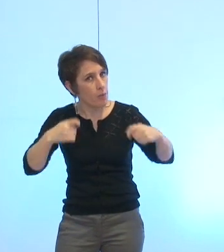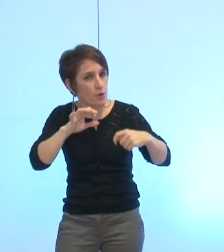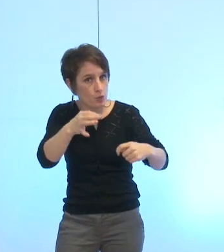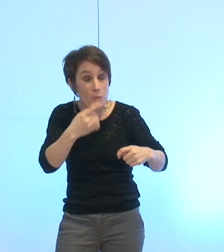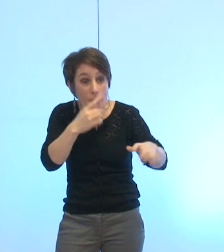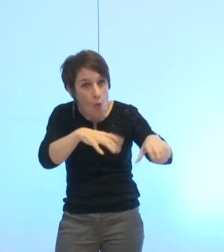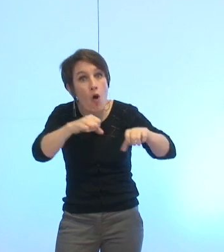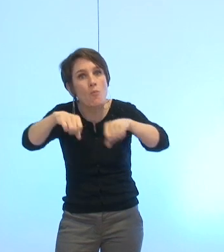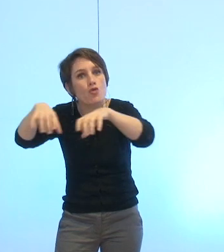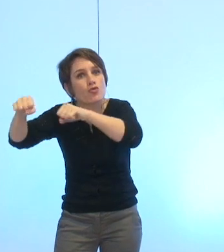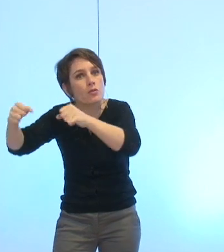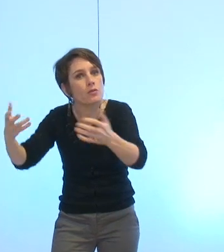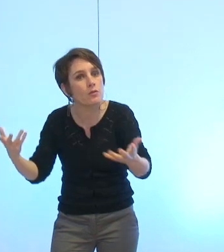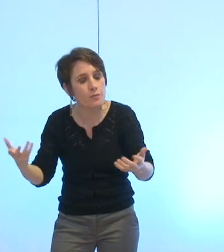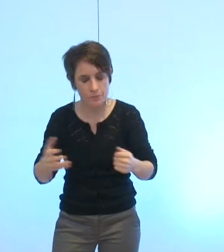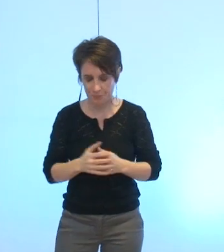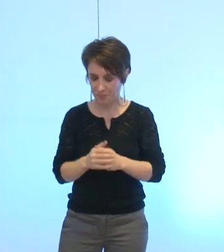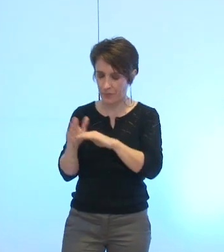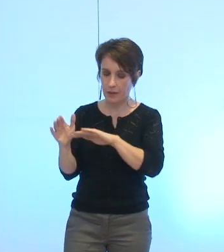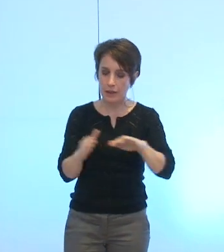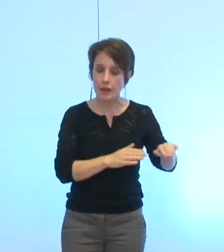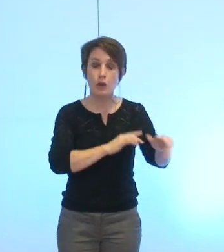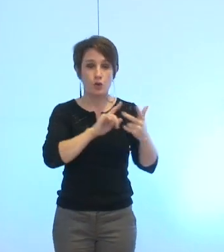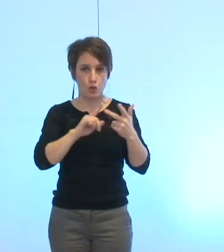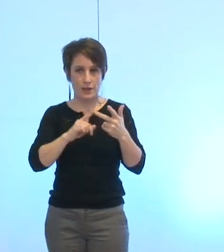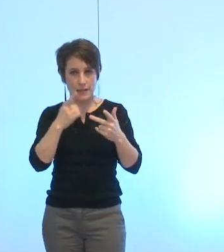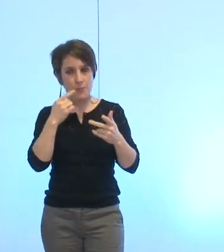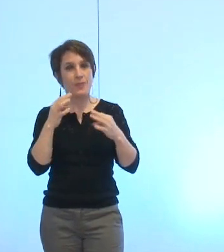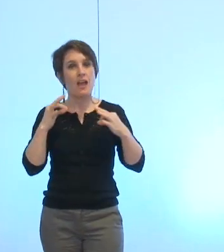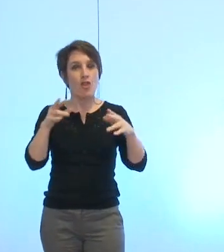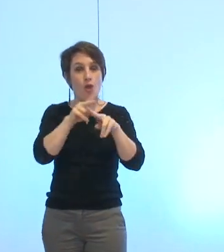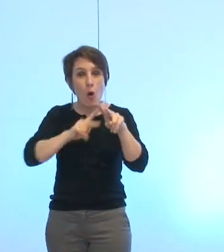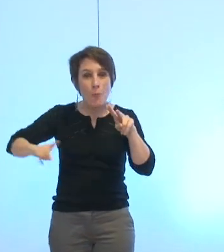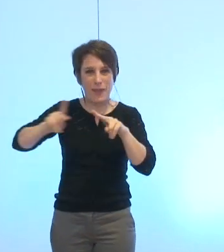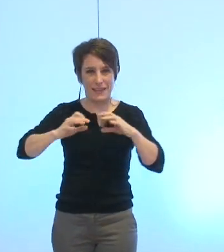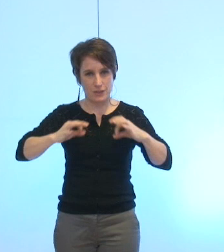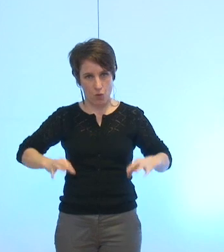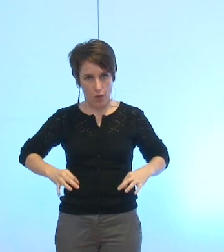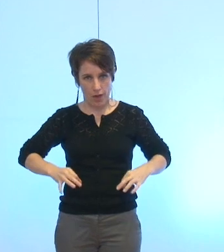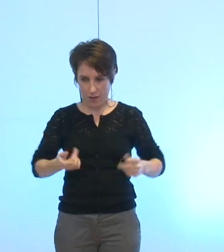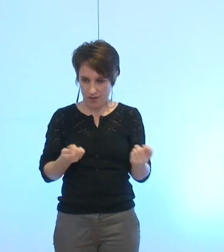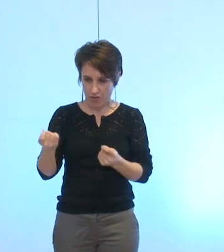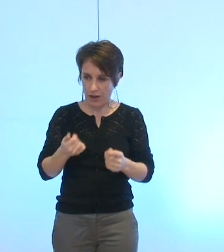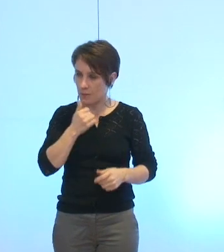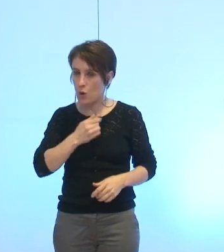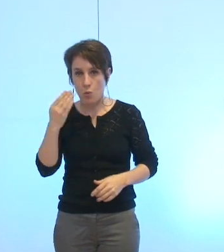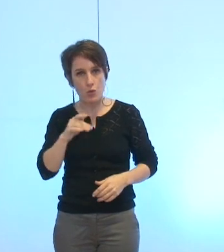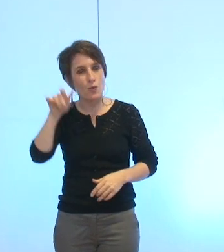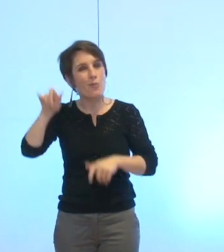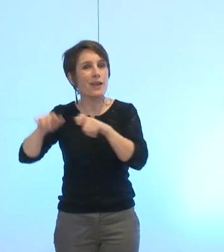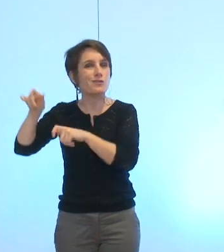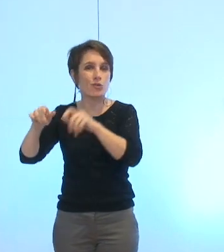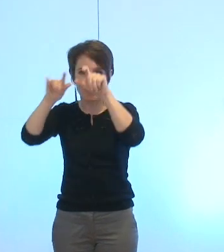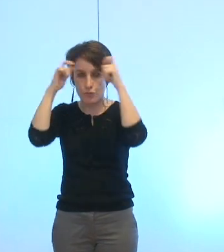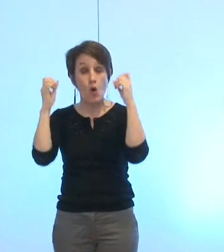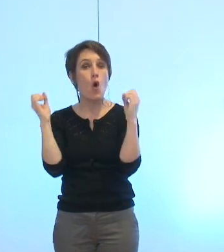chose pour gérer le temps du périscolaire il y avait besoin aussi de correspondant de la ville on a créé